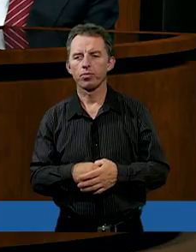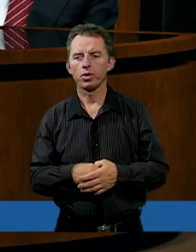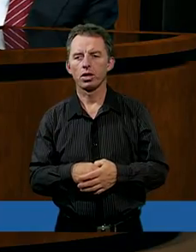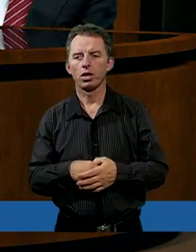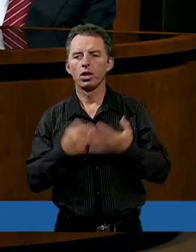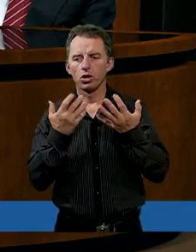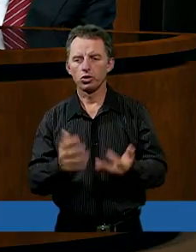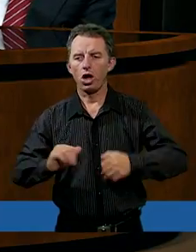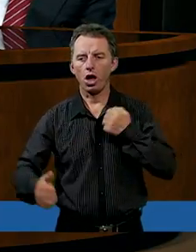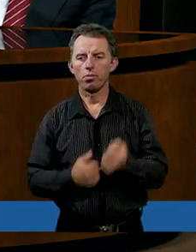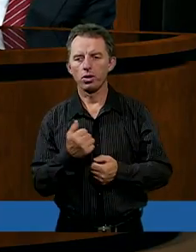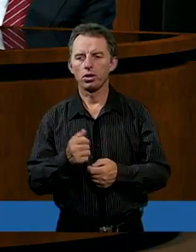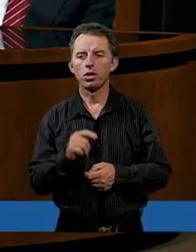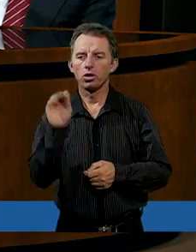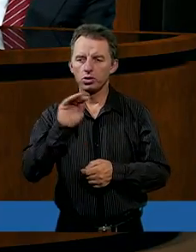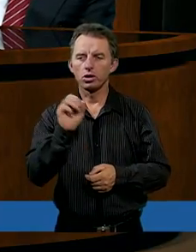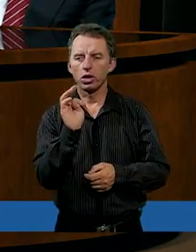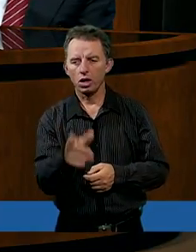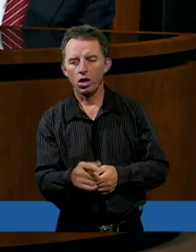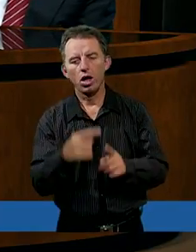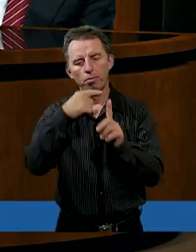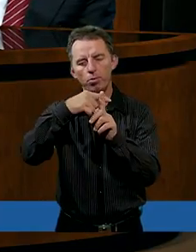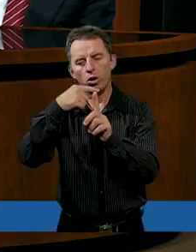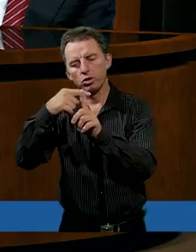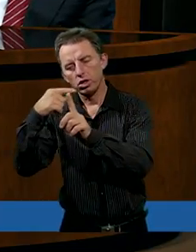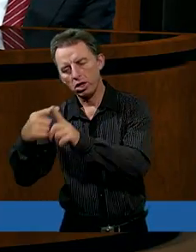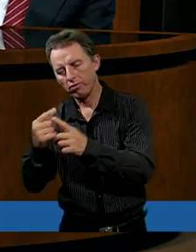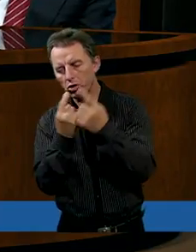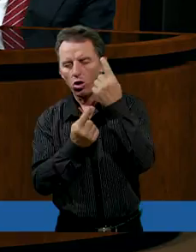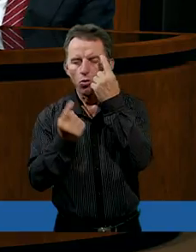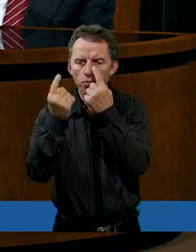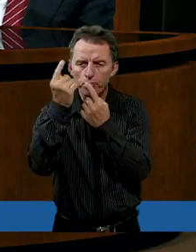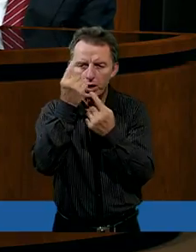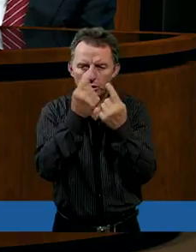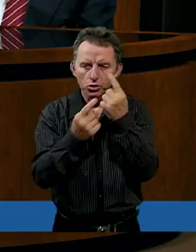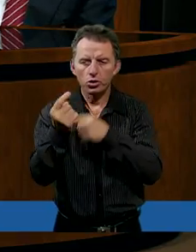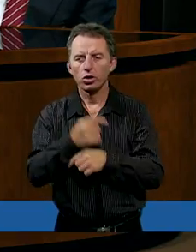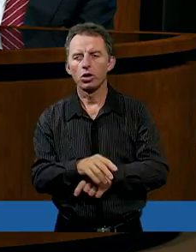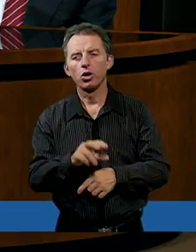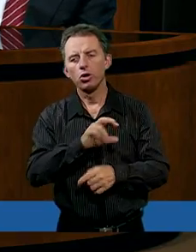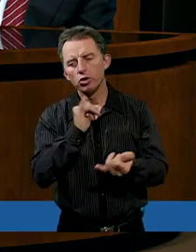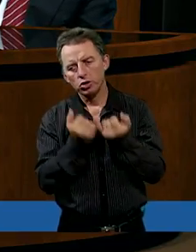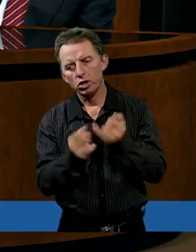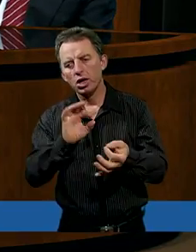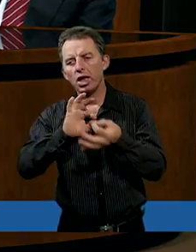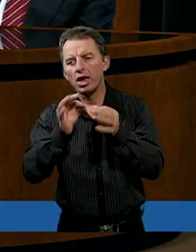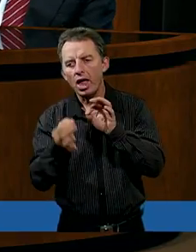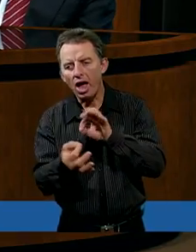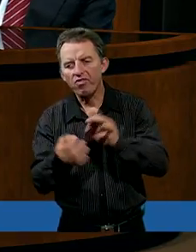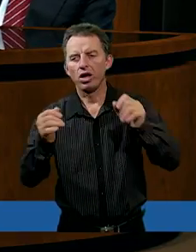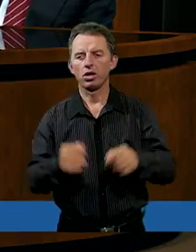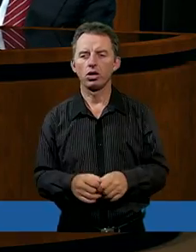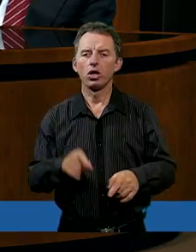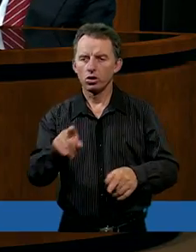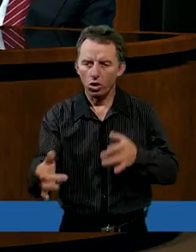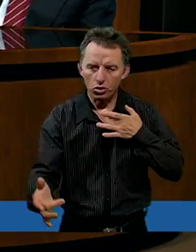Ja chciałbym dodać jeszcze taką pozytywną myśl, że jeśli nawet